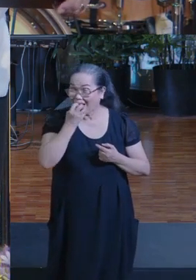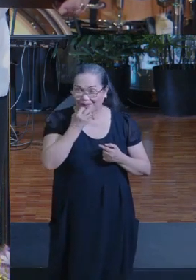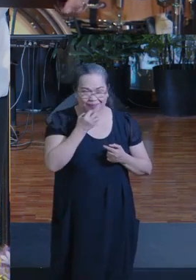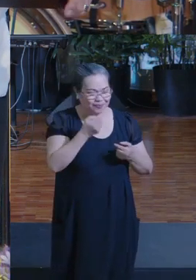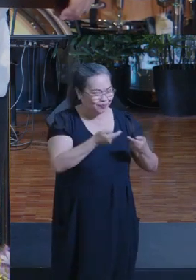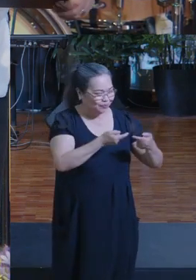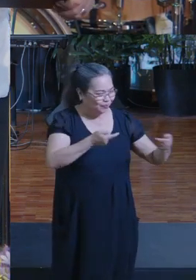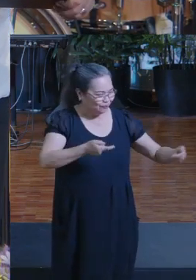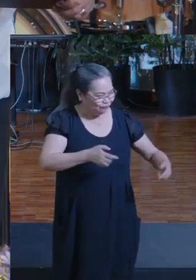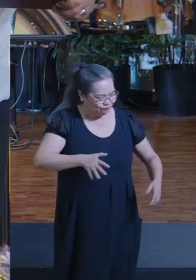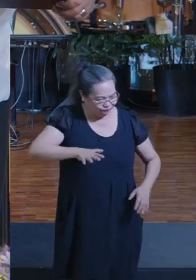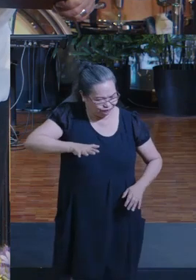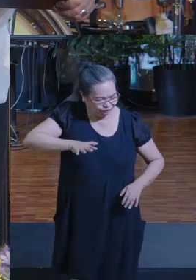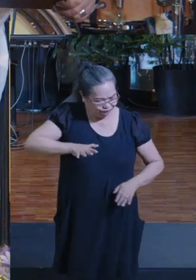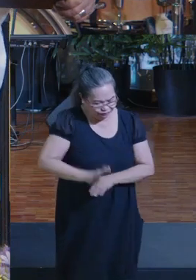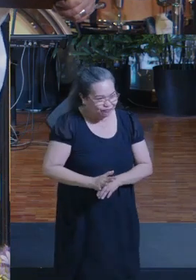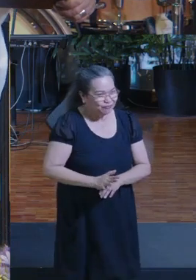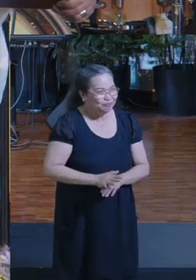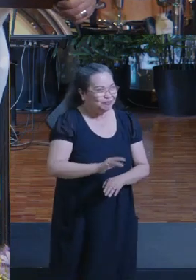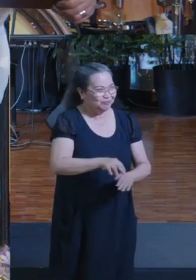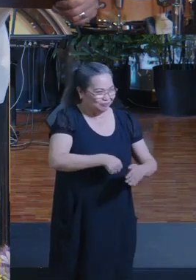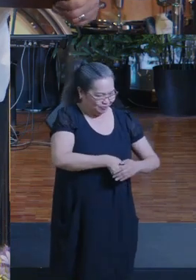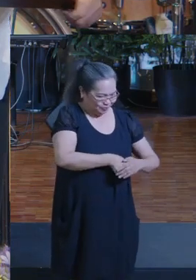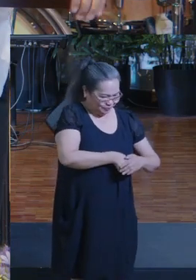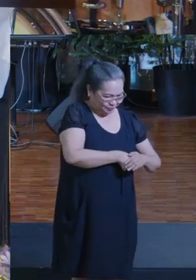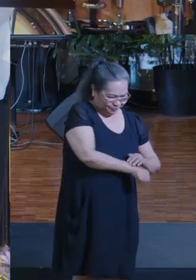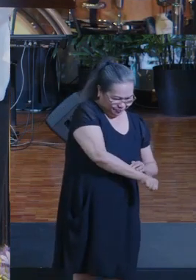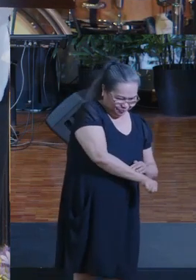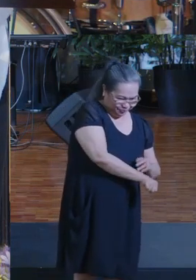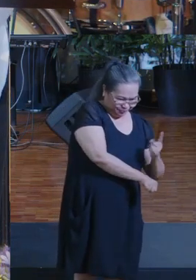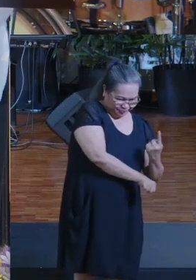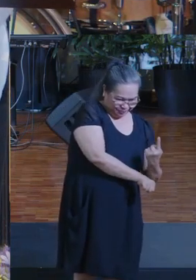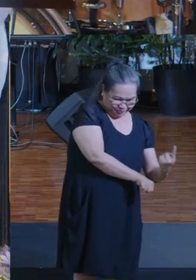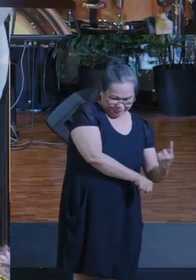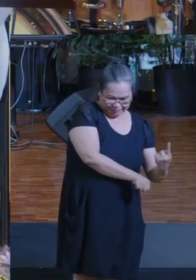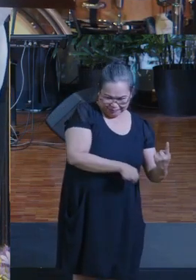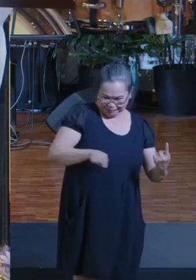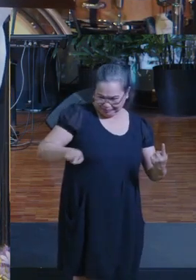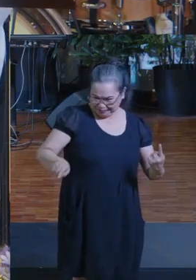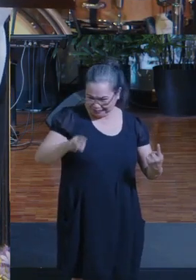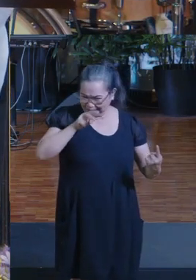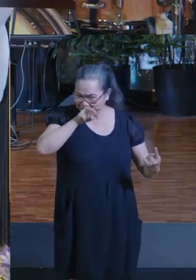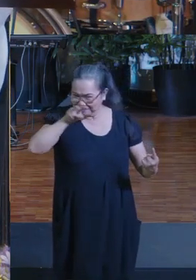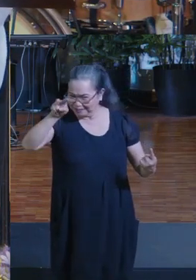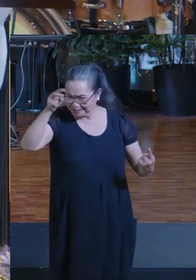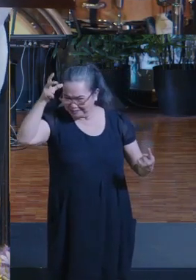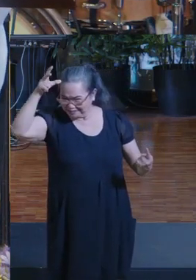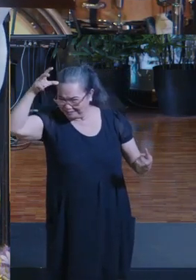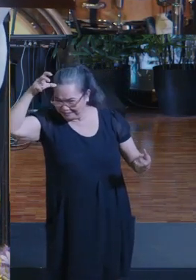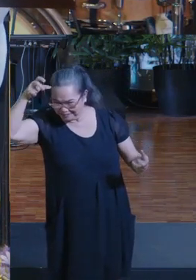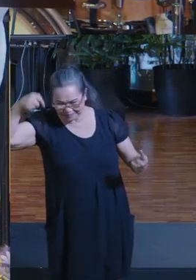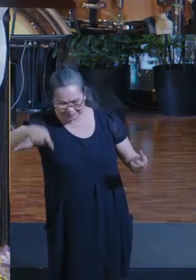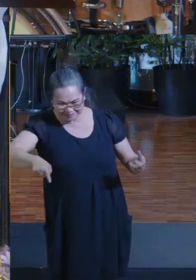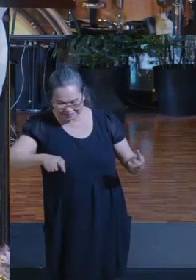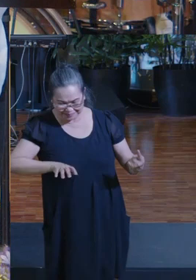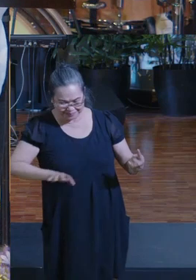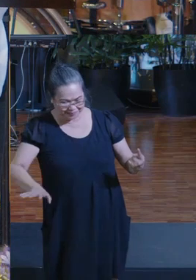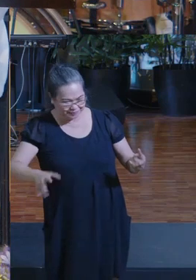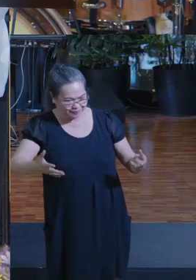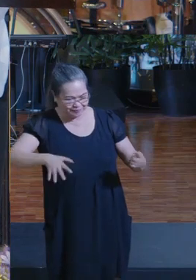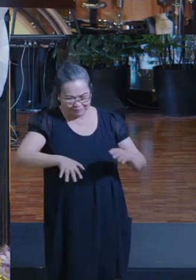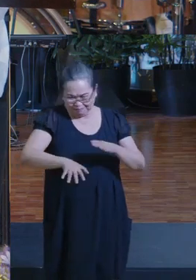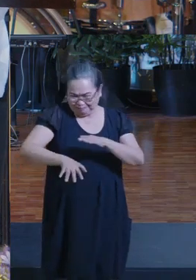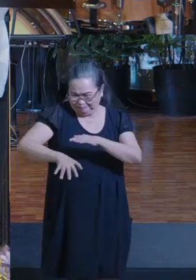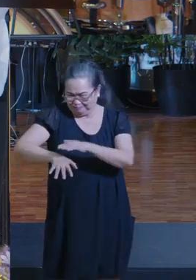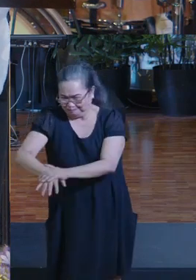woman, between your offspring, singular, and her offspring, singular. He shall bruise